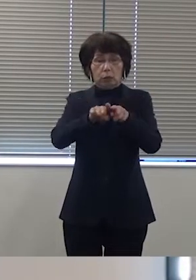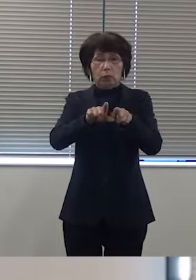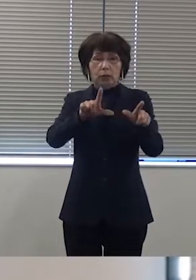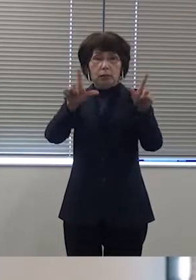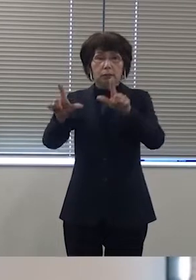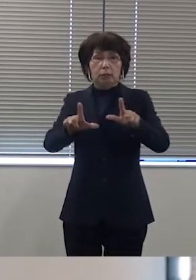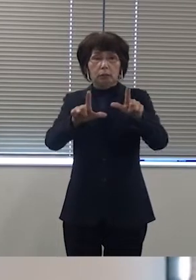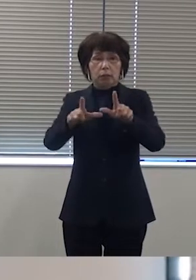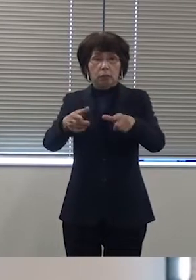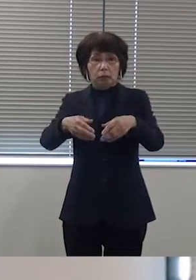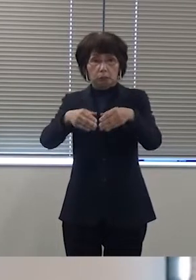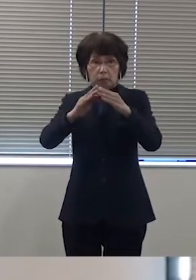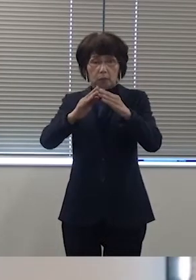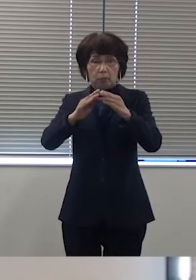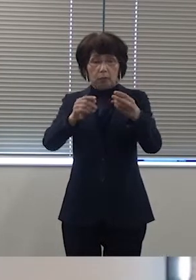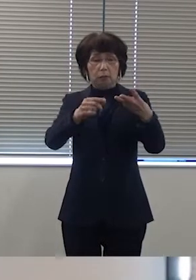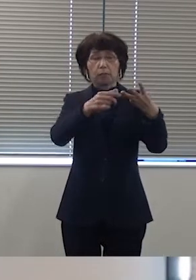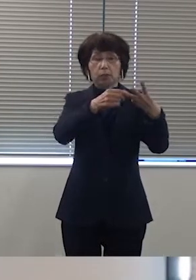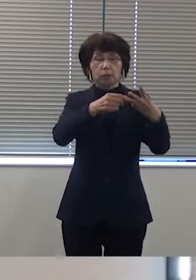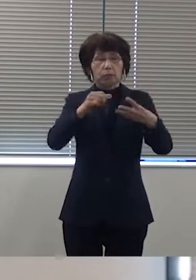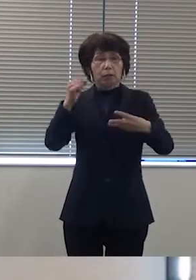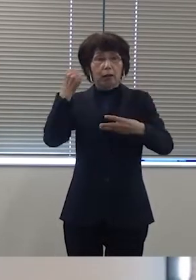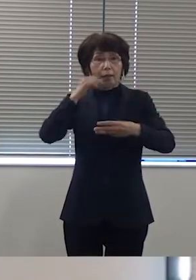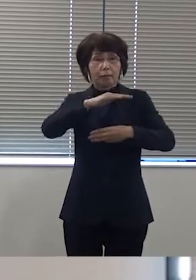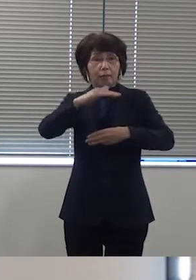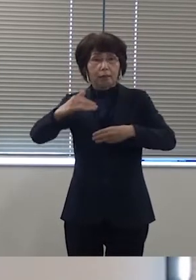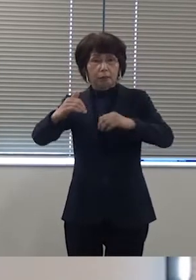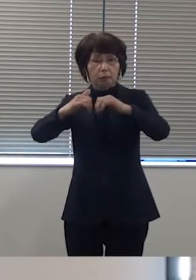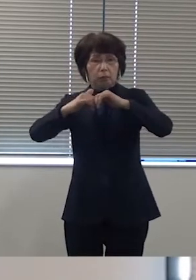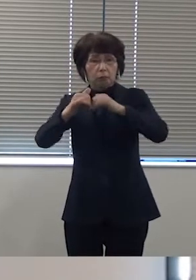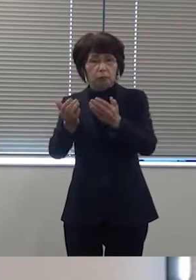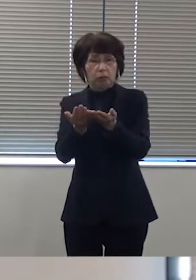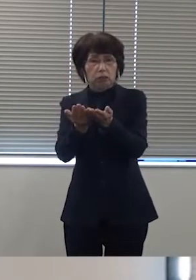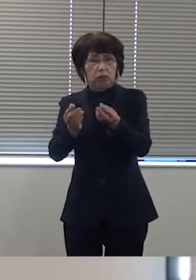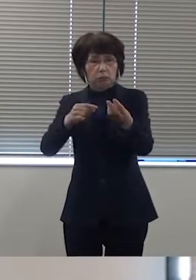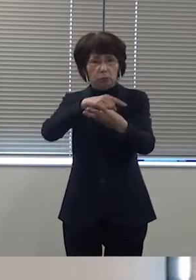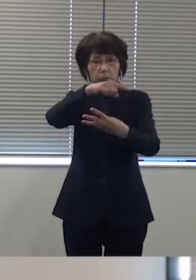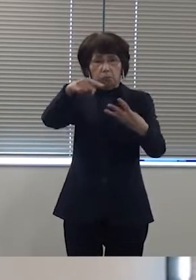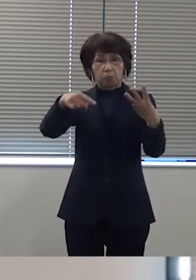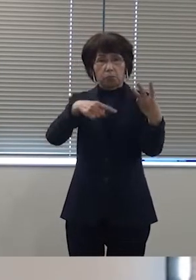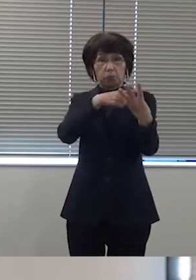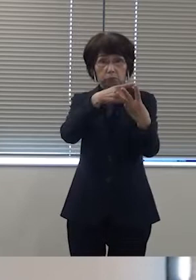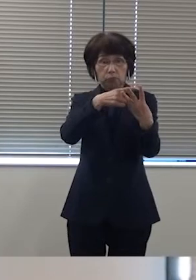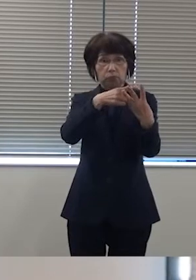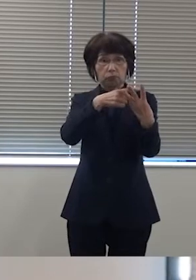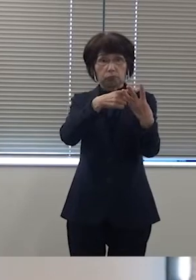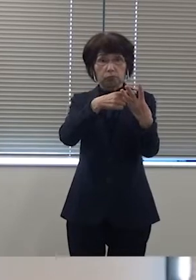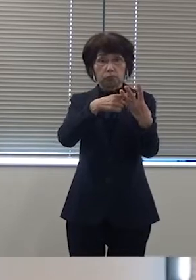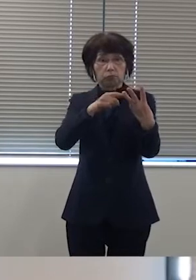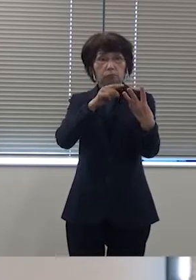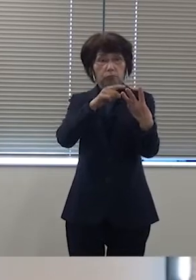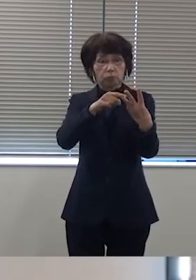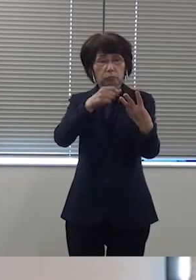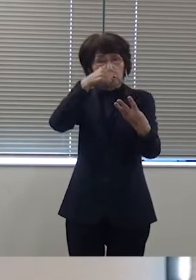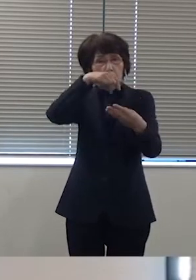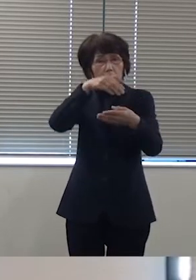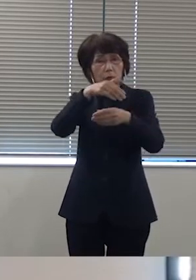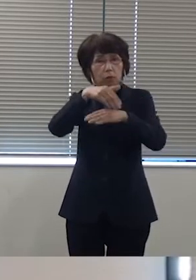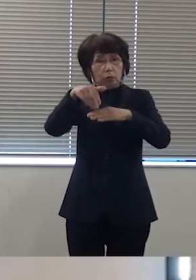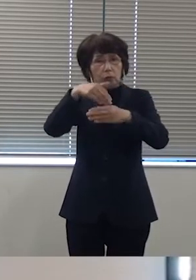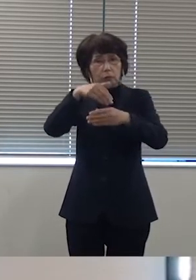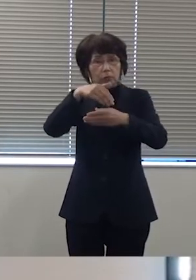構築で3つ目が南海トラフ地震というのを大きな三本柱にして予算組みをし